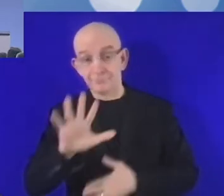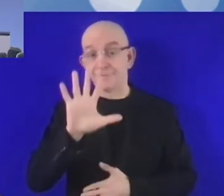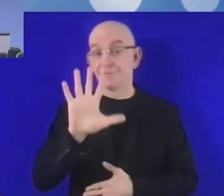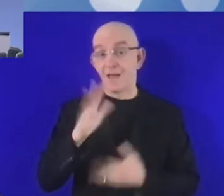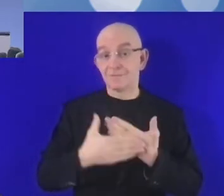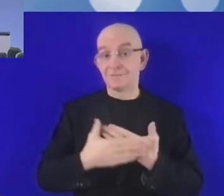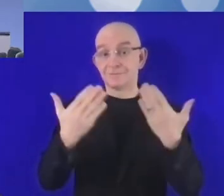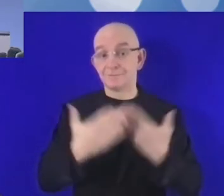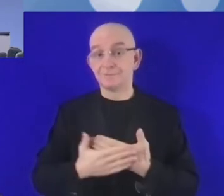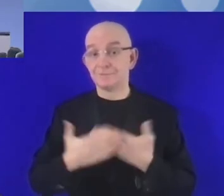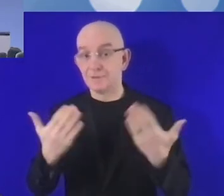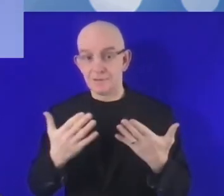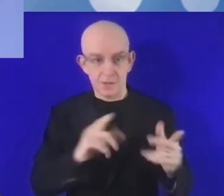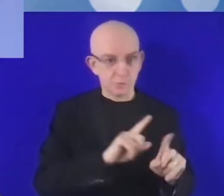5 jours